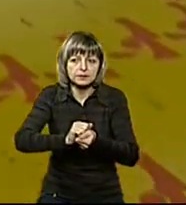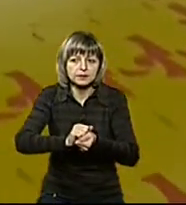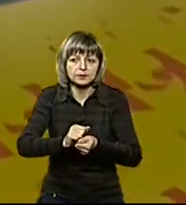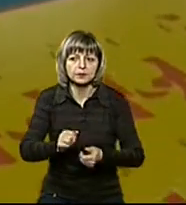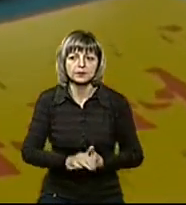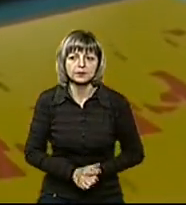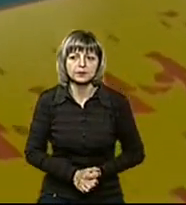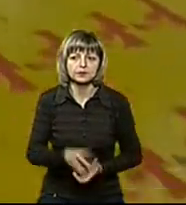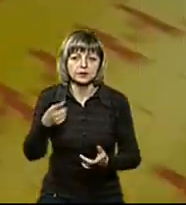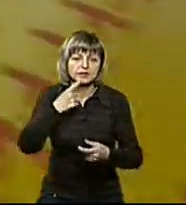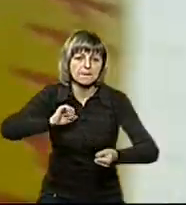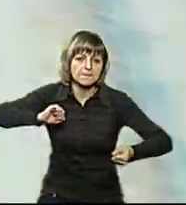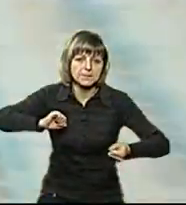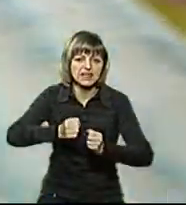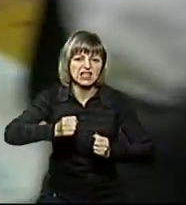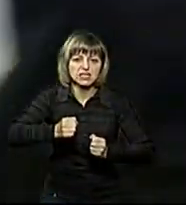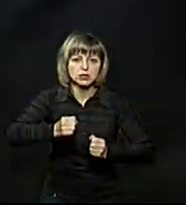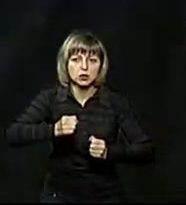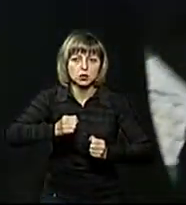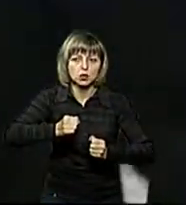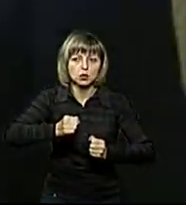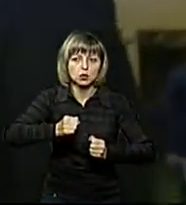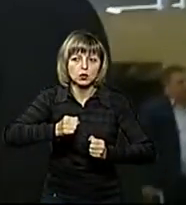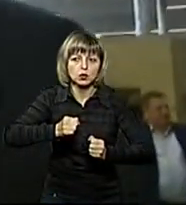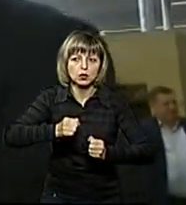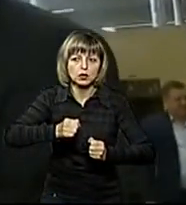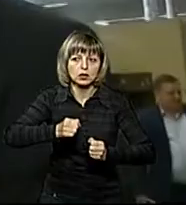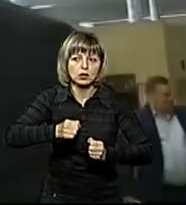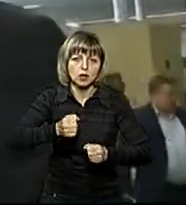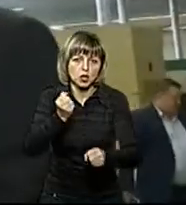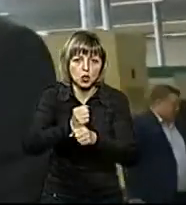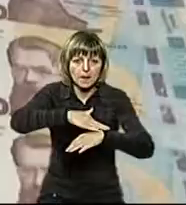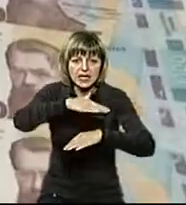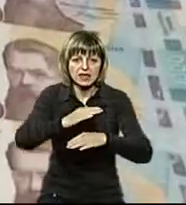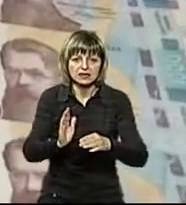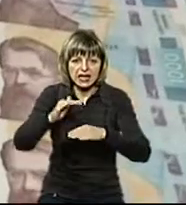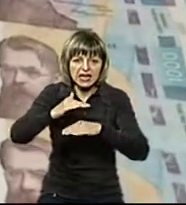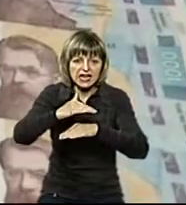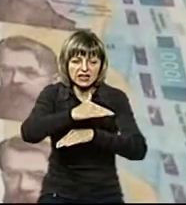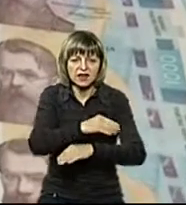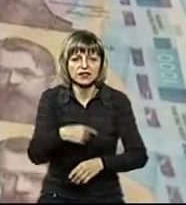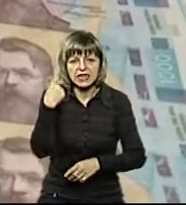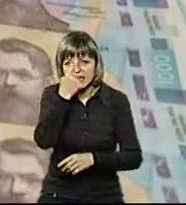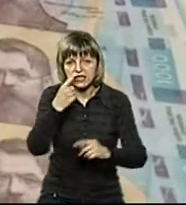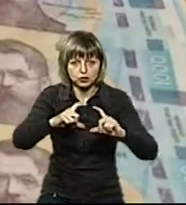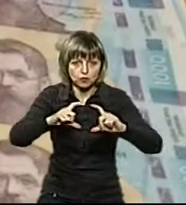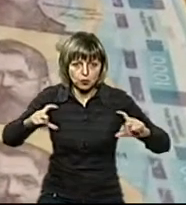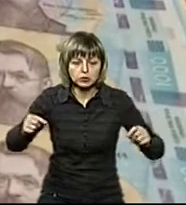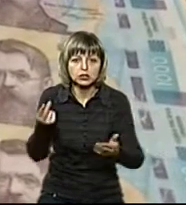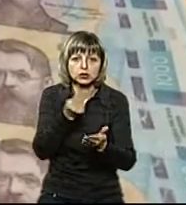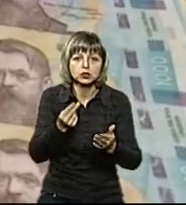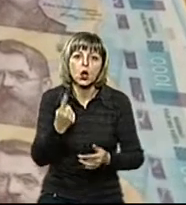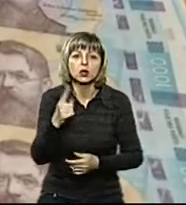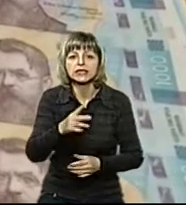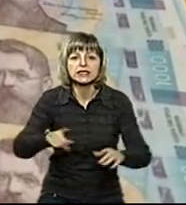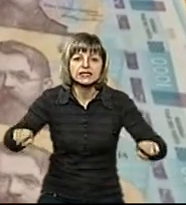вже гравюра, вона під тиском. В прямому сенсі видавлює рельєфні зображення. На лицьовому боці тисячної купюри зображений